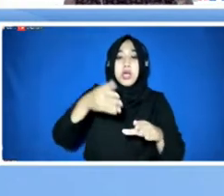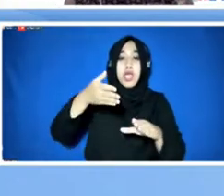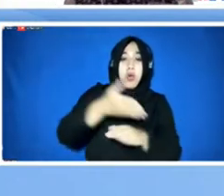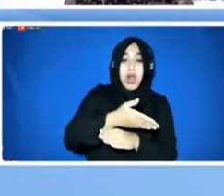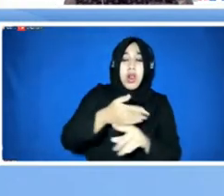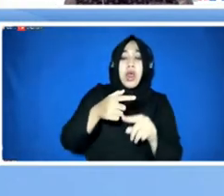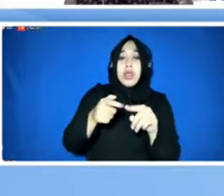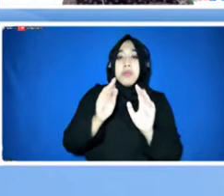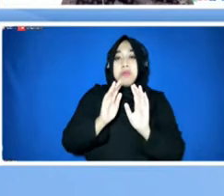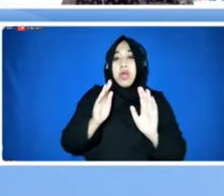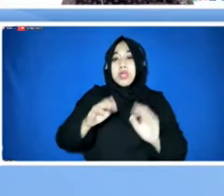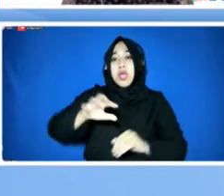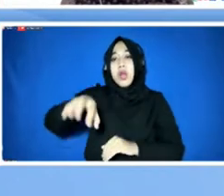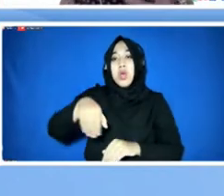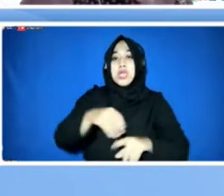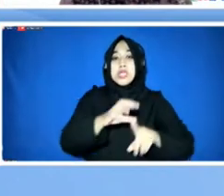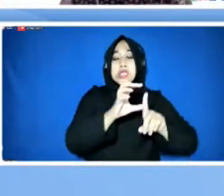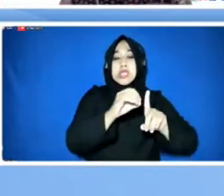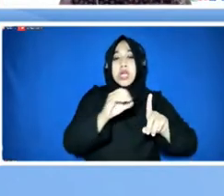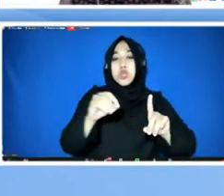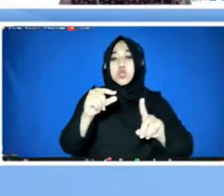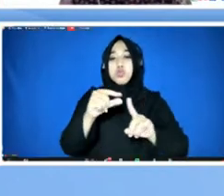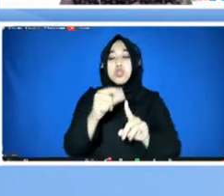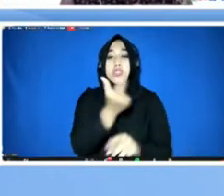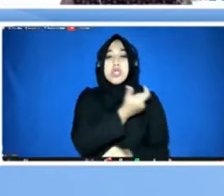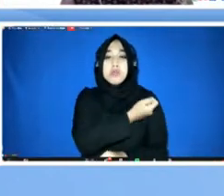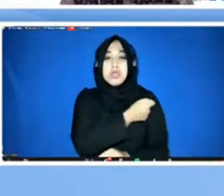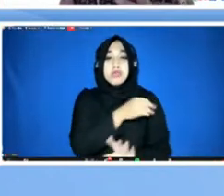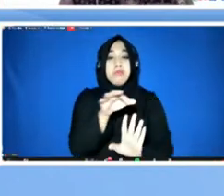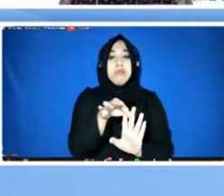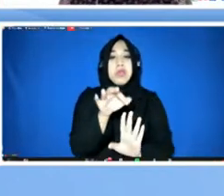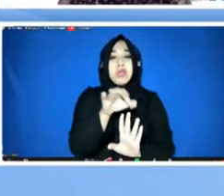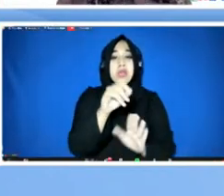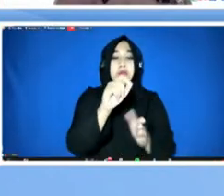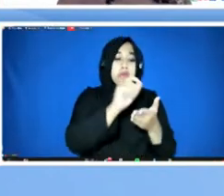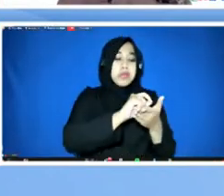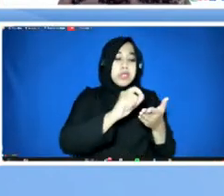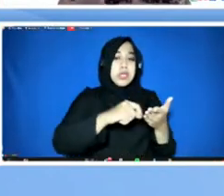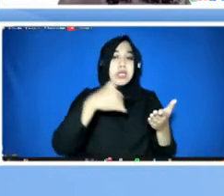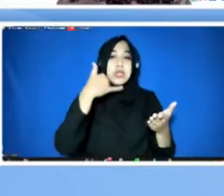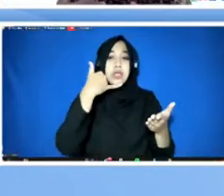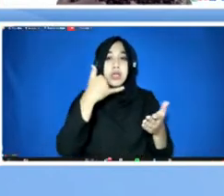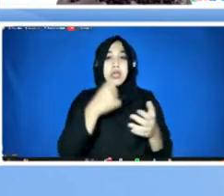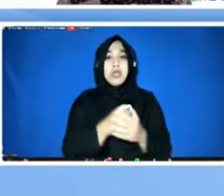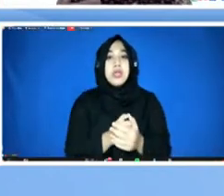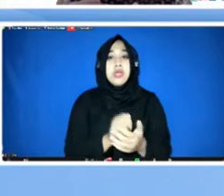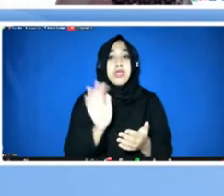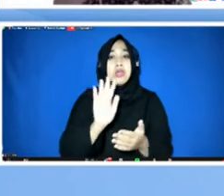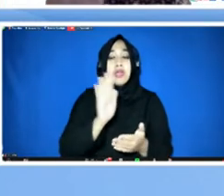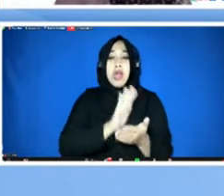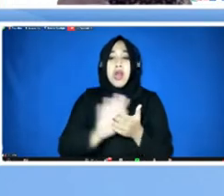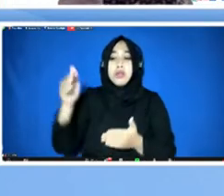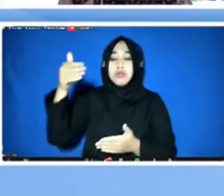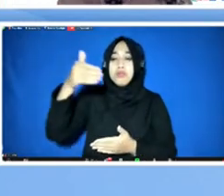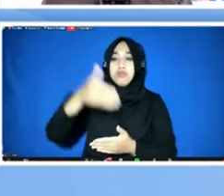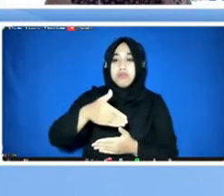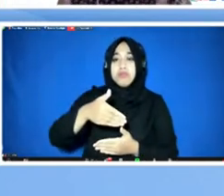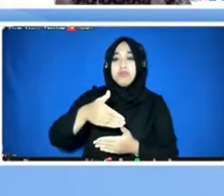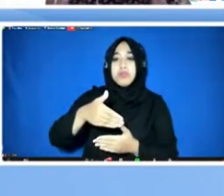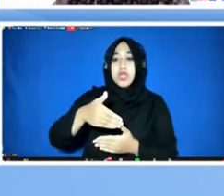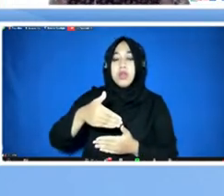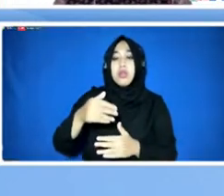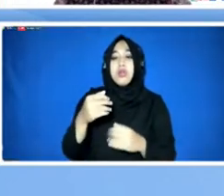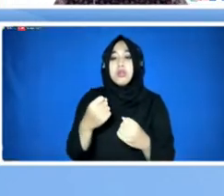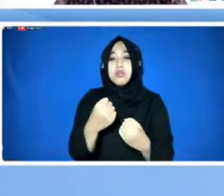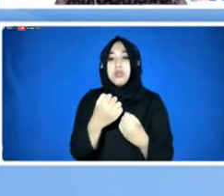kami di 100 puskesmas yang lebih memilih untuk pencatatan detail kontak. Jadi kader tidak langsung terpapar atau berkomunikasi dengan